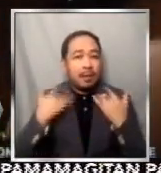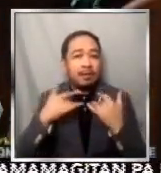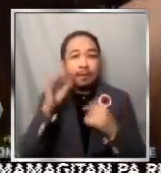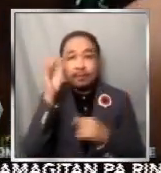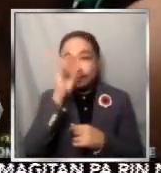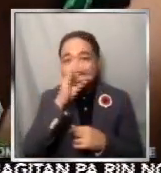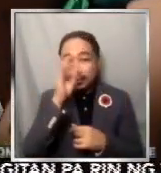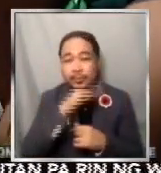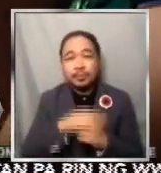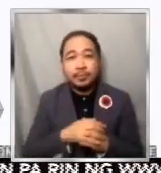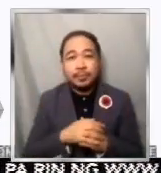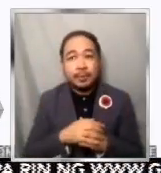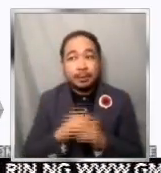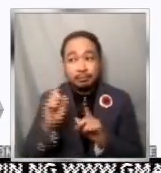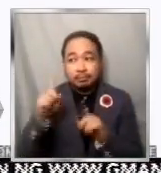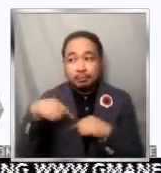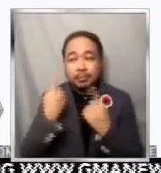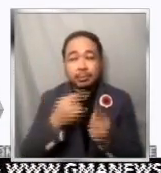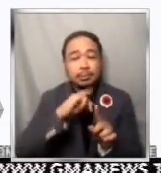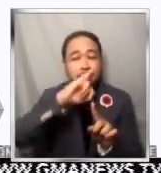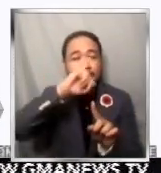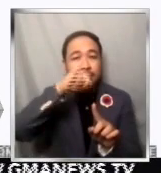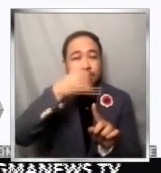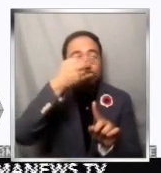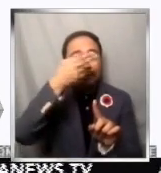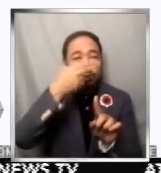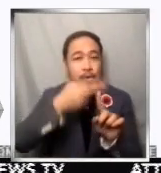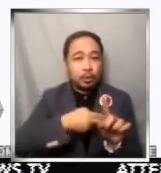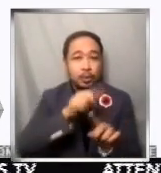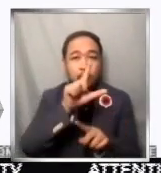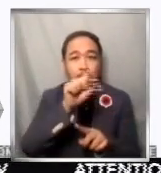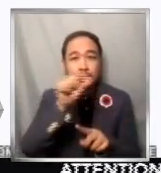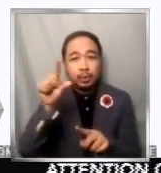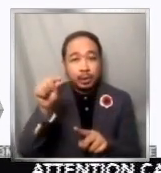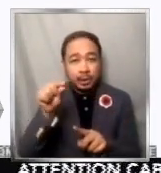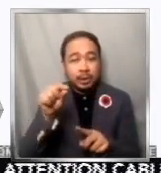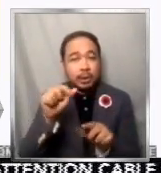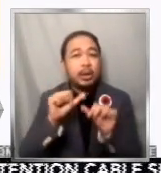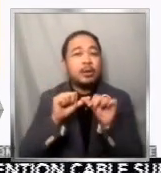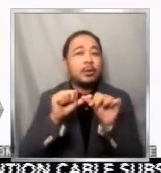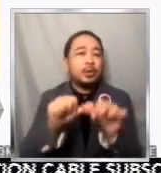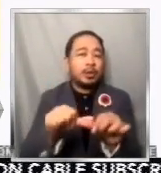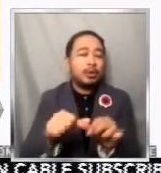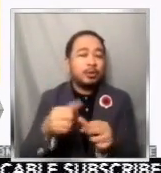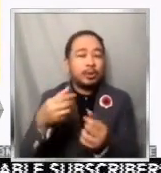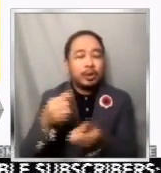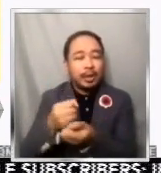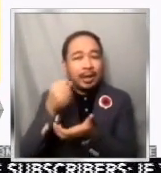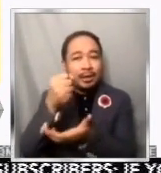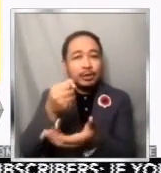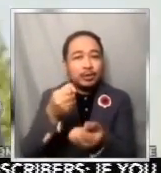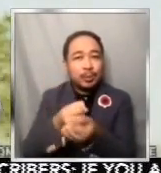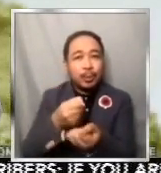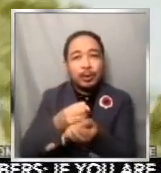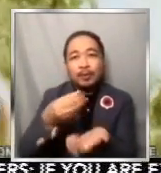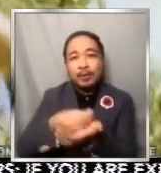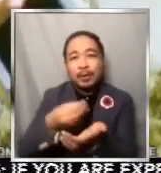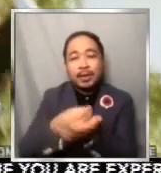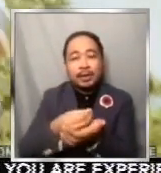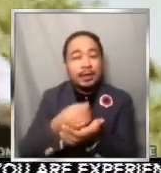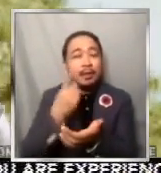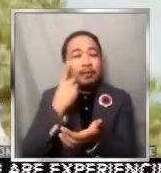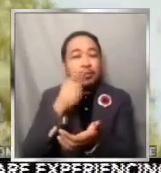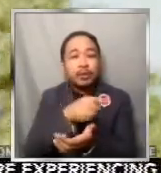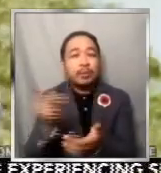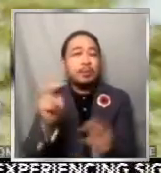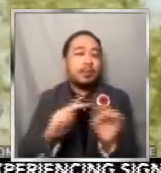rin noong June 2020, patuloy sa pagbibigay ng pinansyal na tulong ang programa sa mga manonood. Ayon